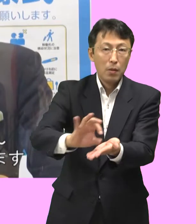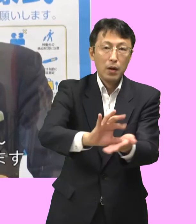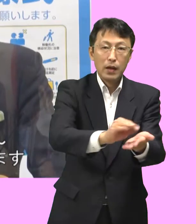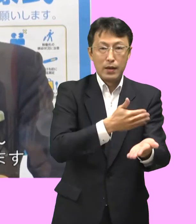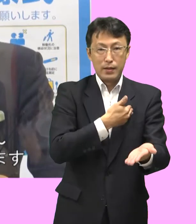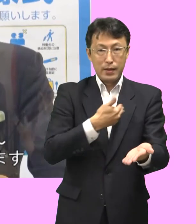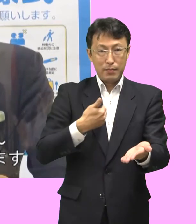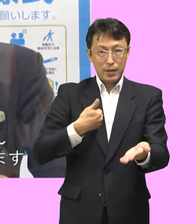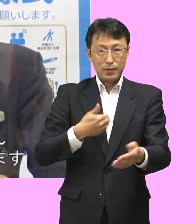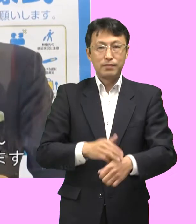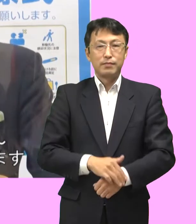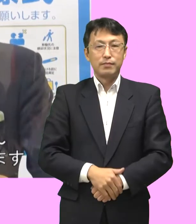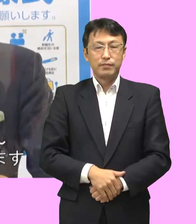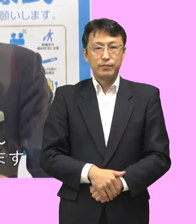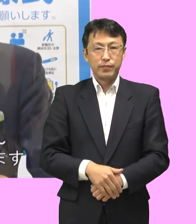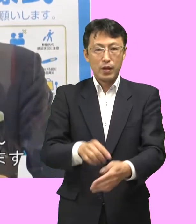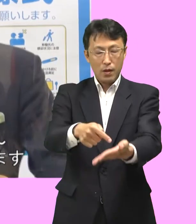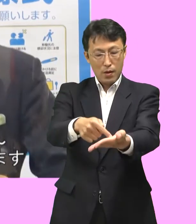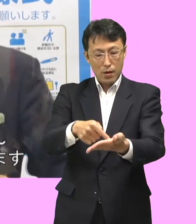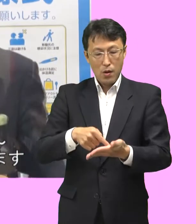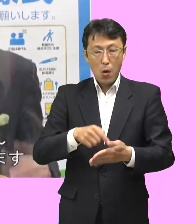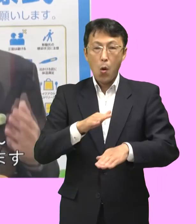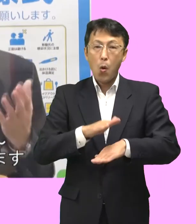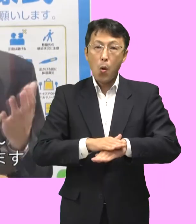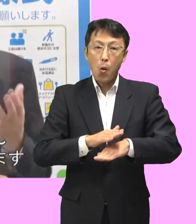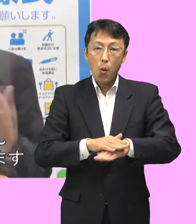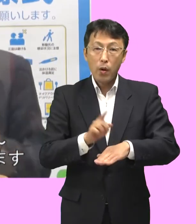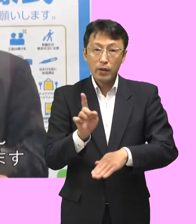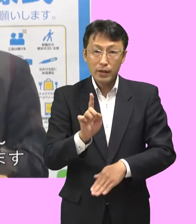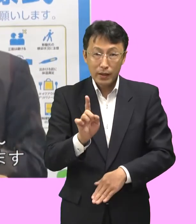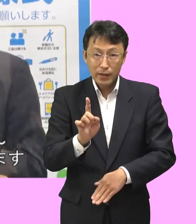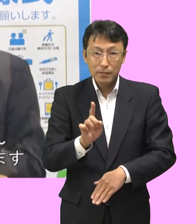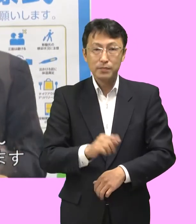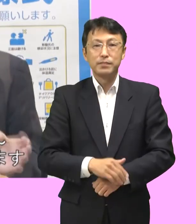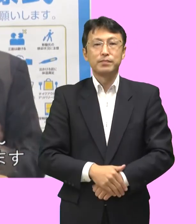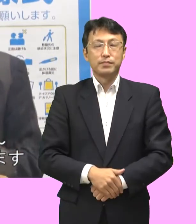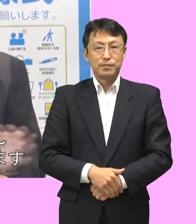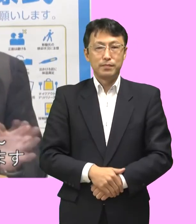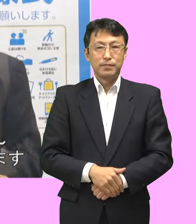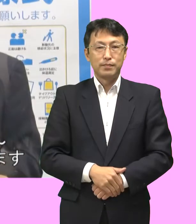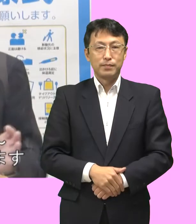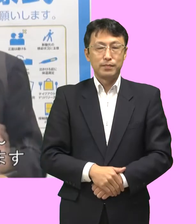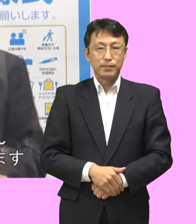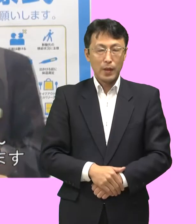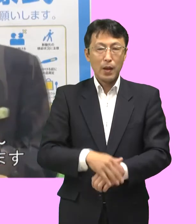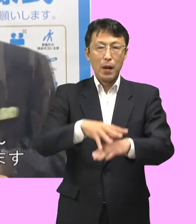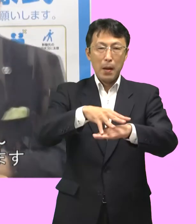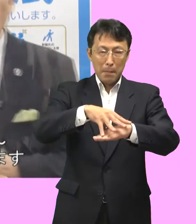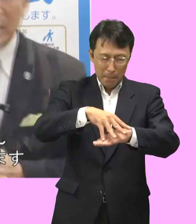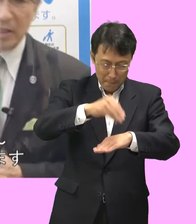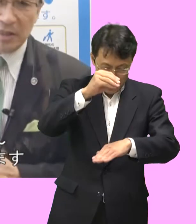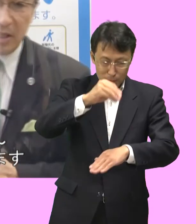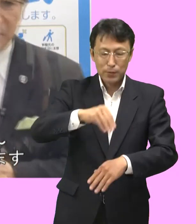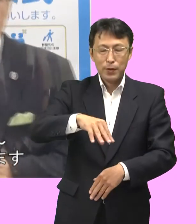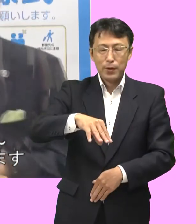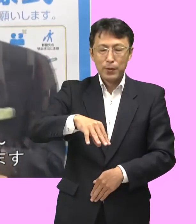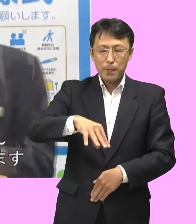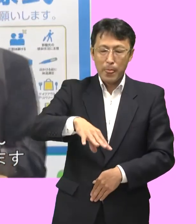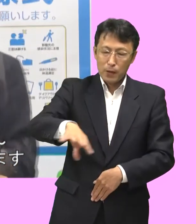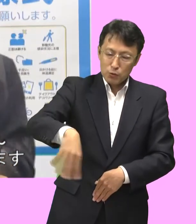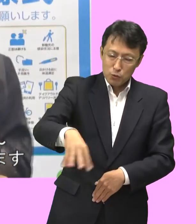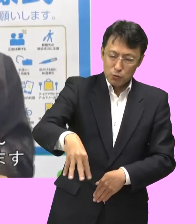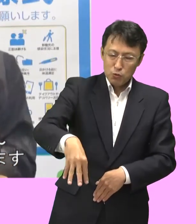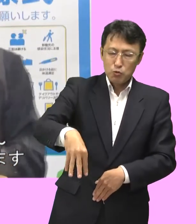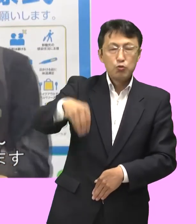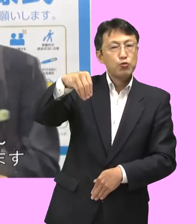方法なんですけども、一時の方はですね、やっぱり抽選などの事務を考えると、はがきでやる場合はですね、